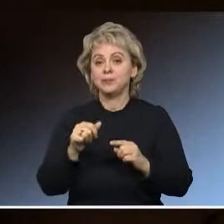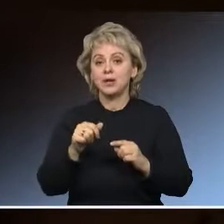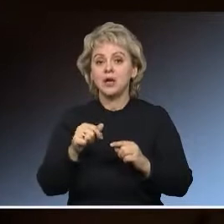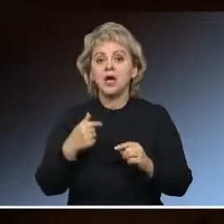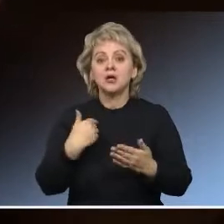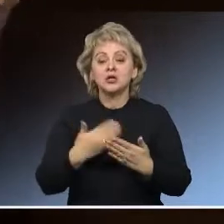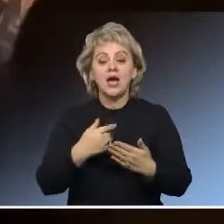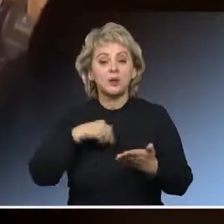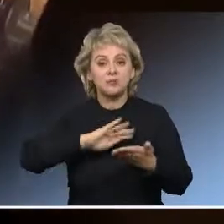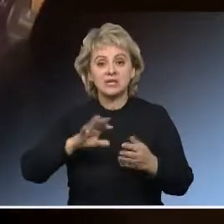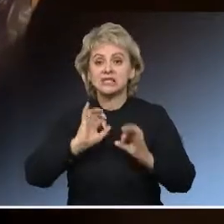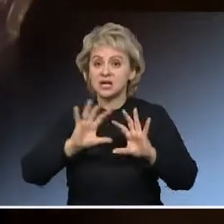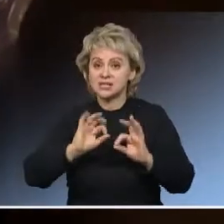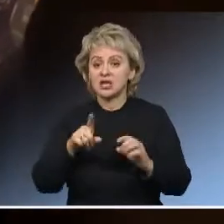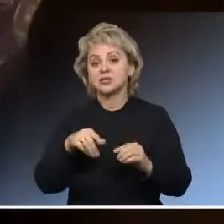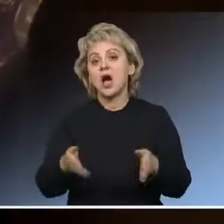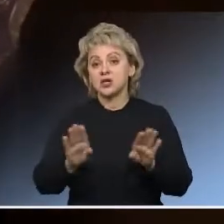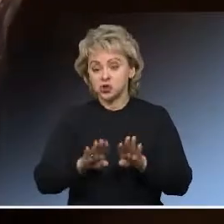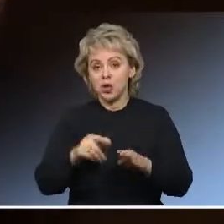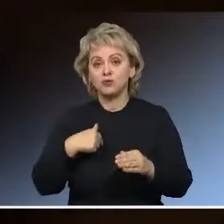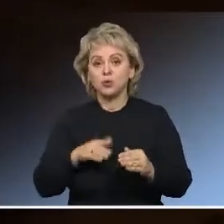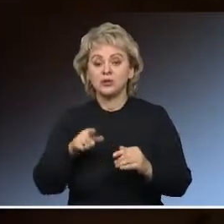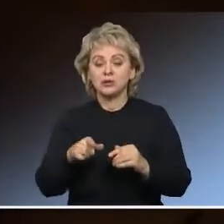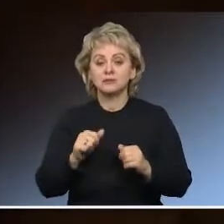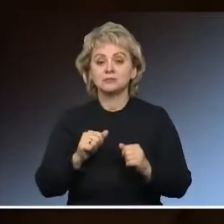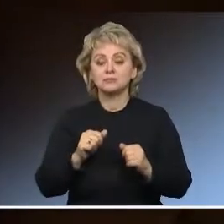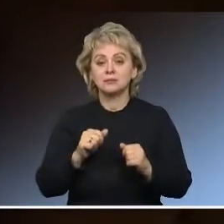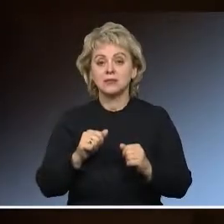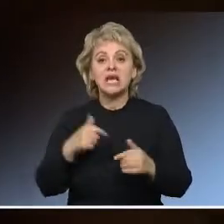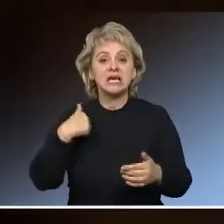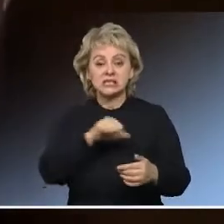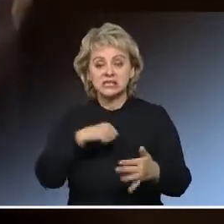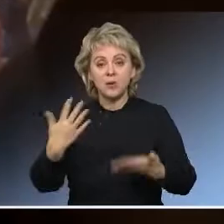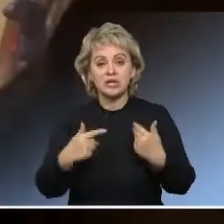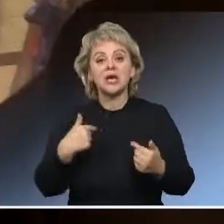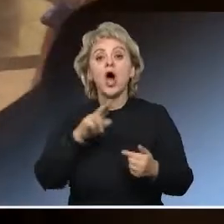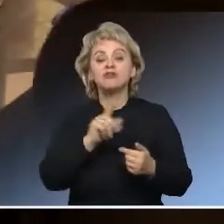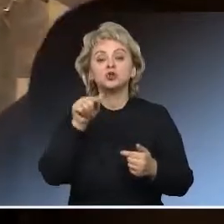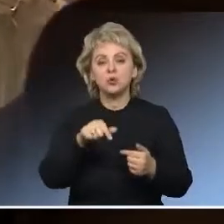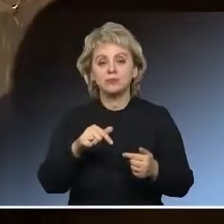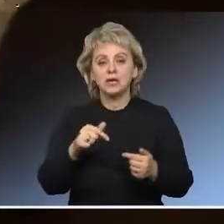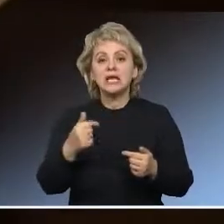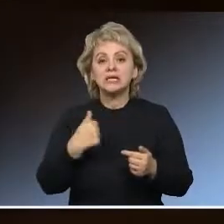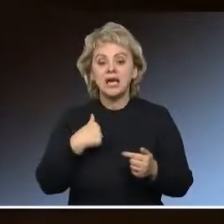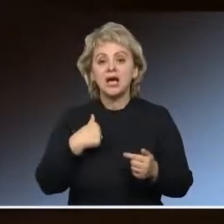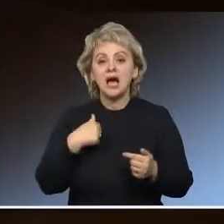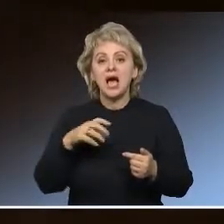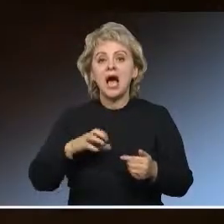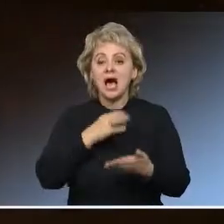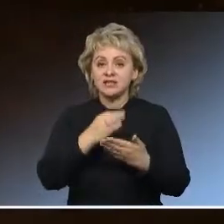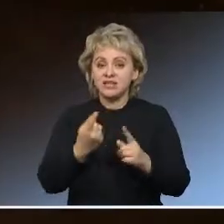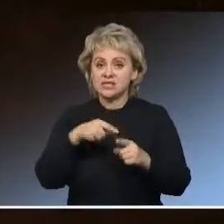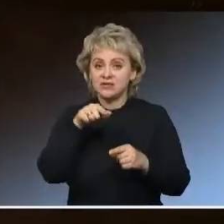конечно. Поэтому я без комментария оставлю. Я разберусь, что здесь происходит. А вот кто? Сделайте заброс.